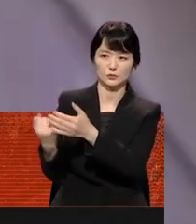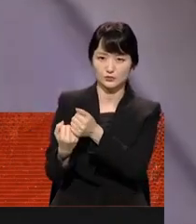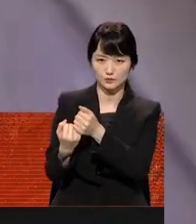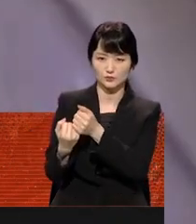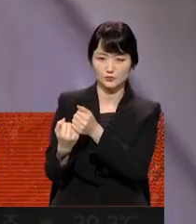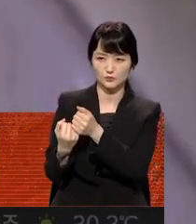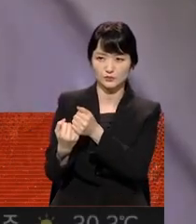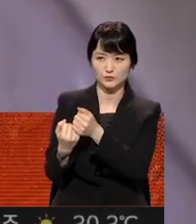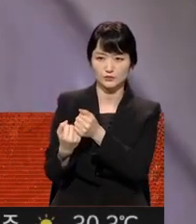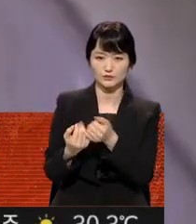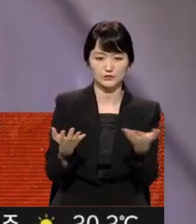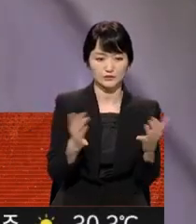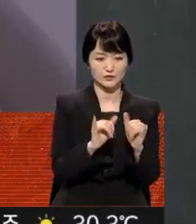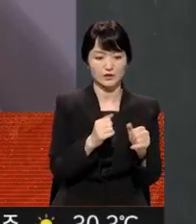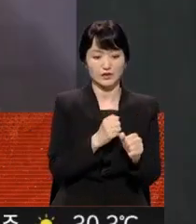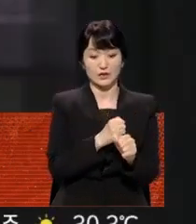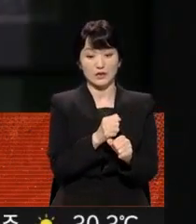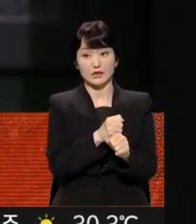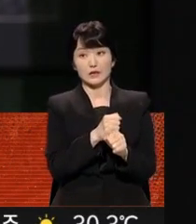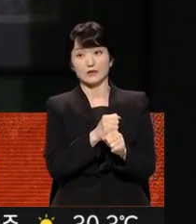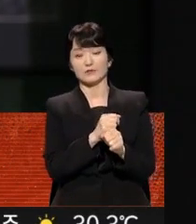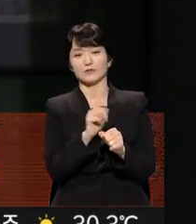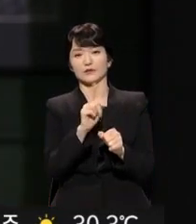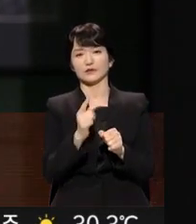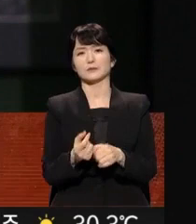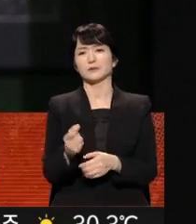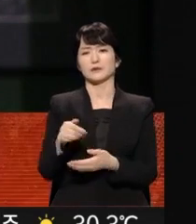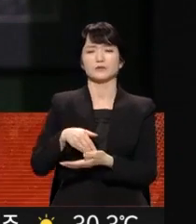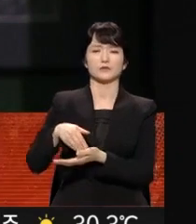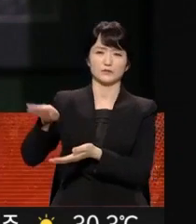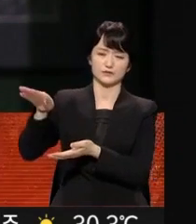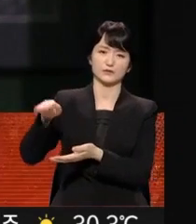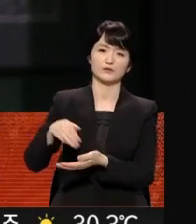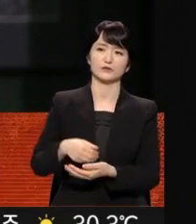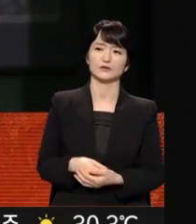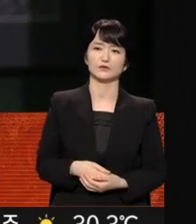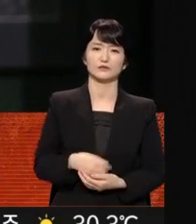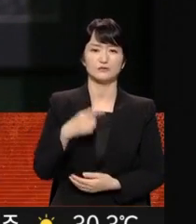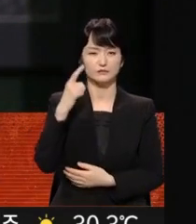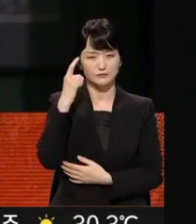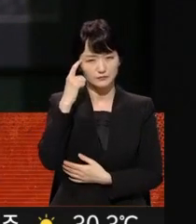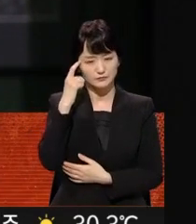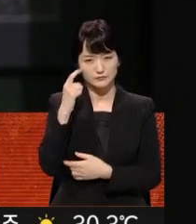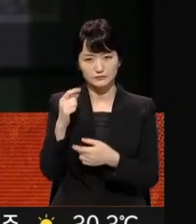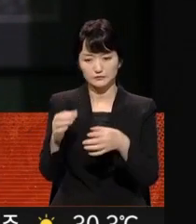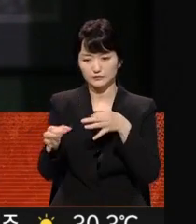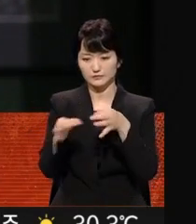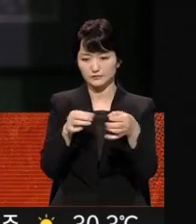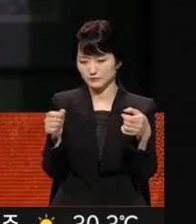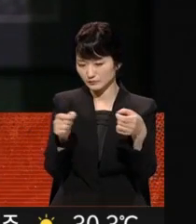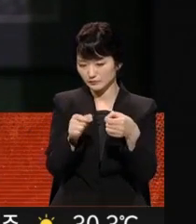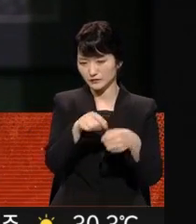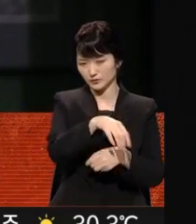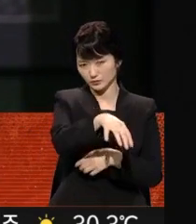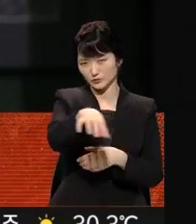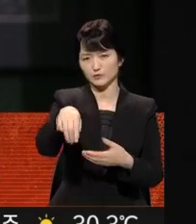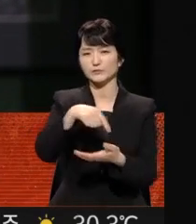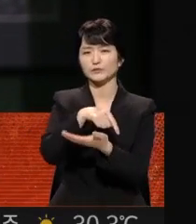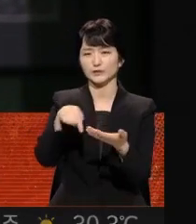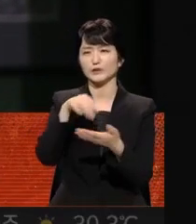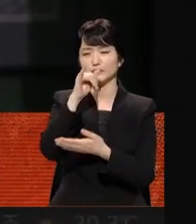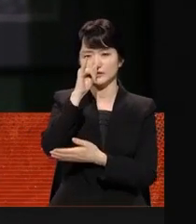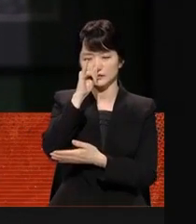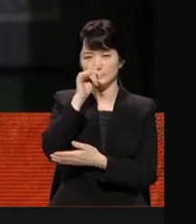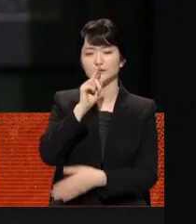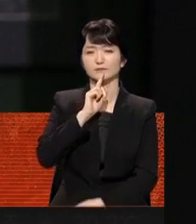당시에 직원은 좀 당황해서 일단 빨리 나가라고만 하고 내쫓았다고 하는데 이 생각해보니까 인근 가게 상인들도 피해를 볼 수 있을 것 같아서